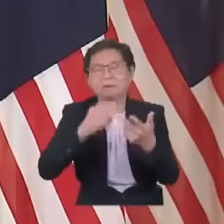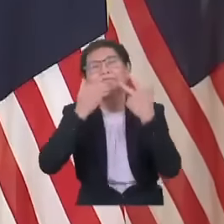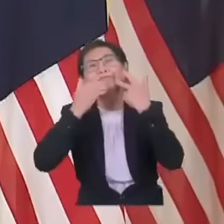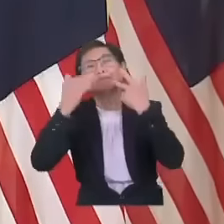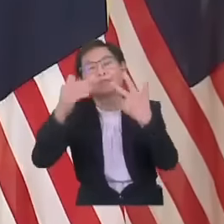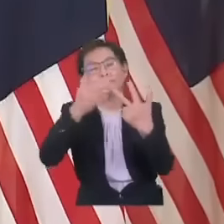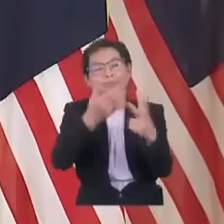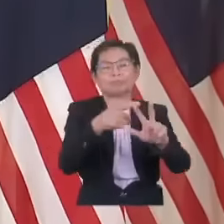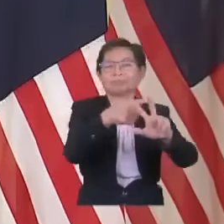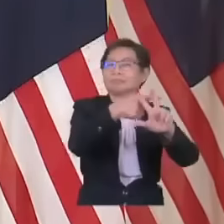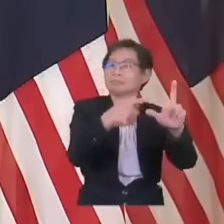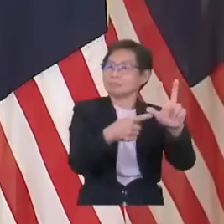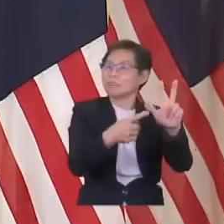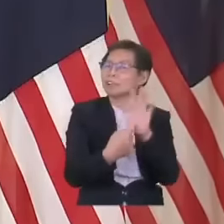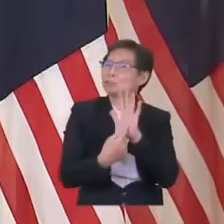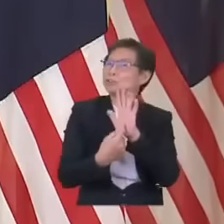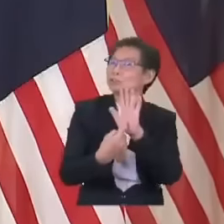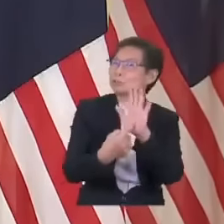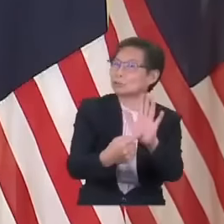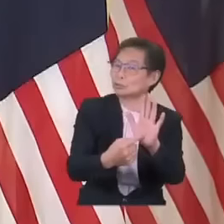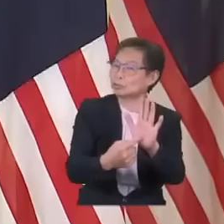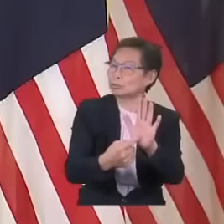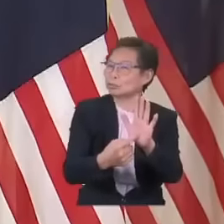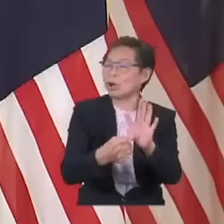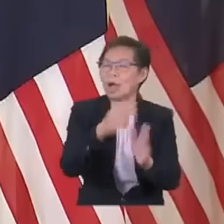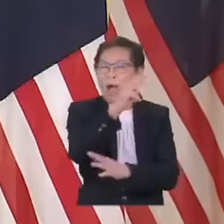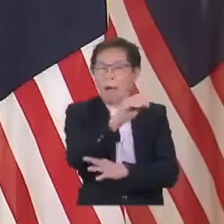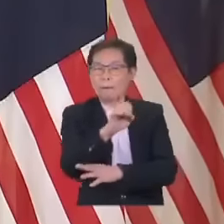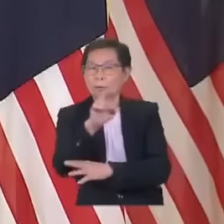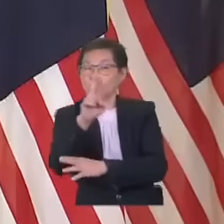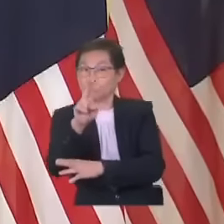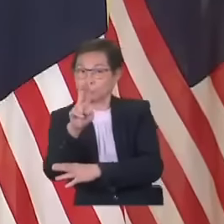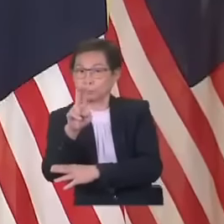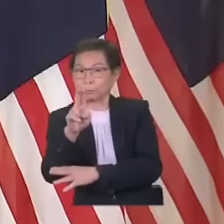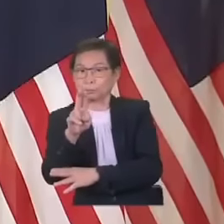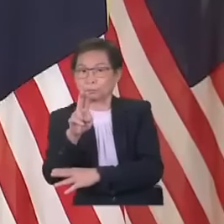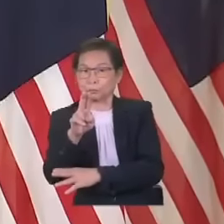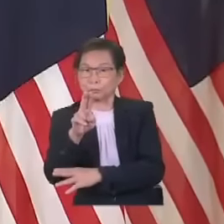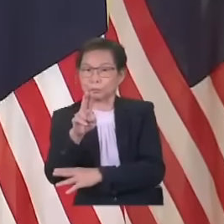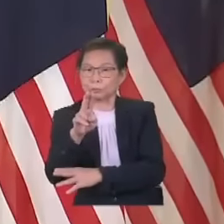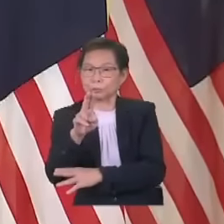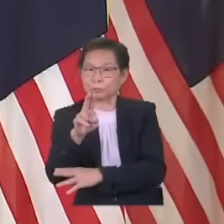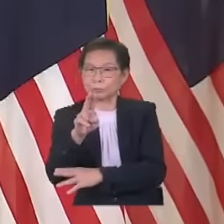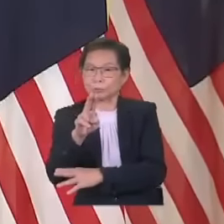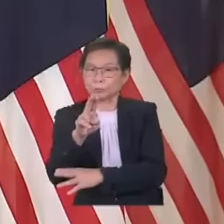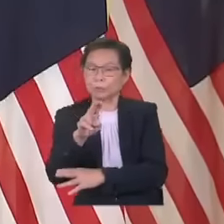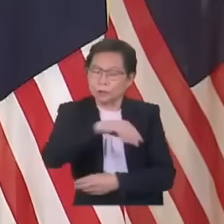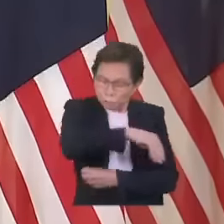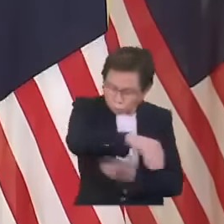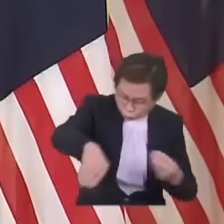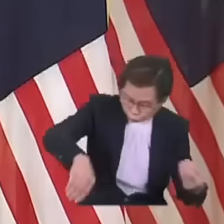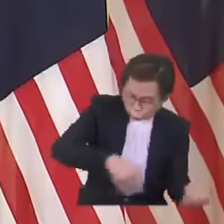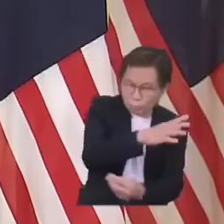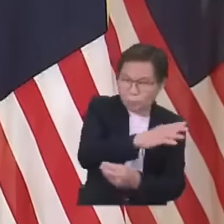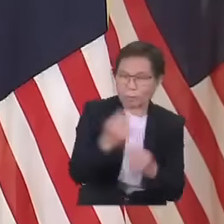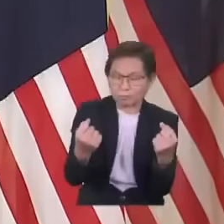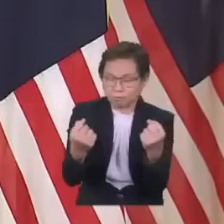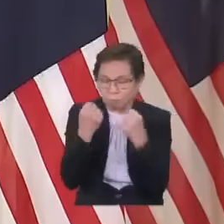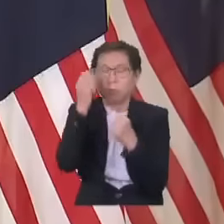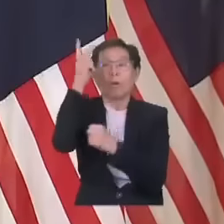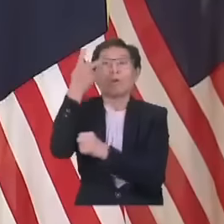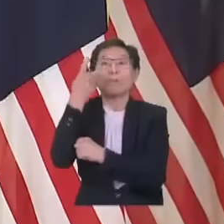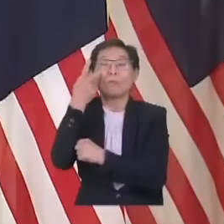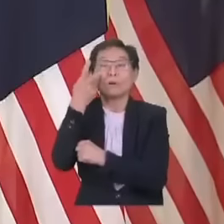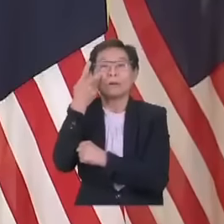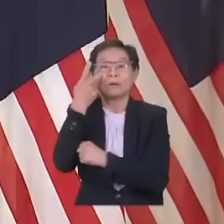kesyukuran diterjemah melalui memorindom persepaman MOU transformasi dan kestabilan